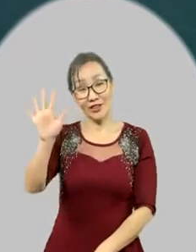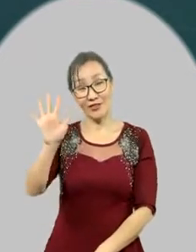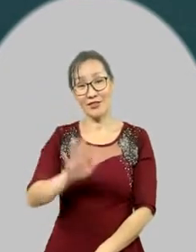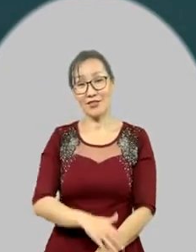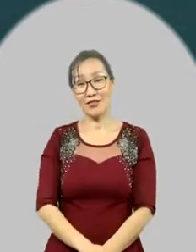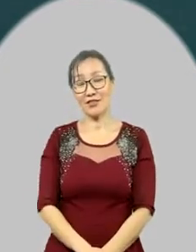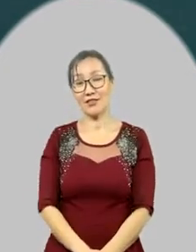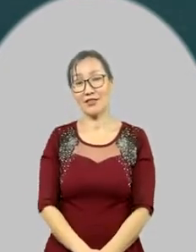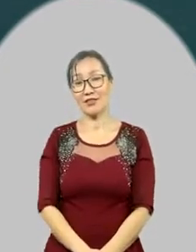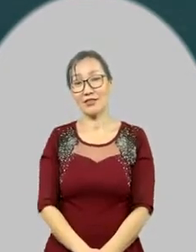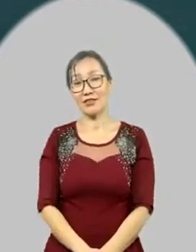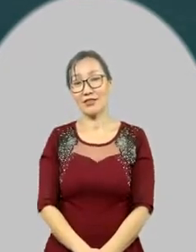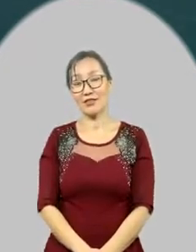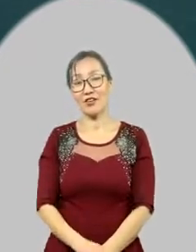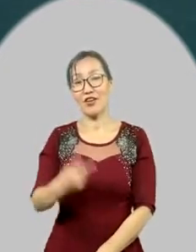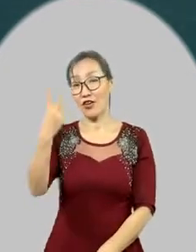25